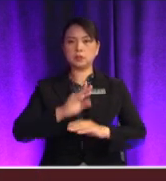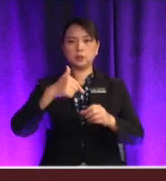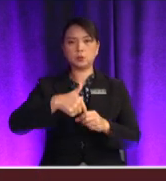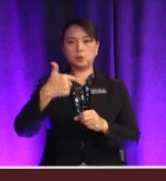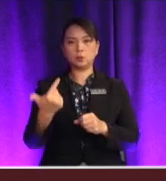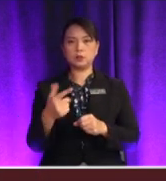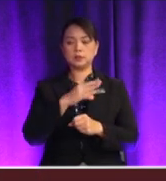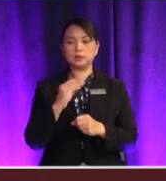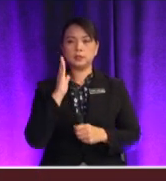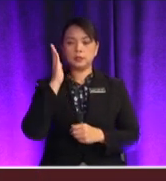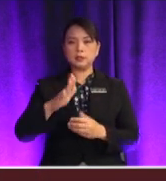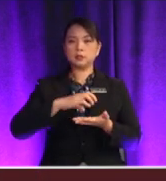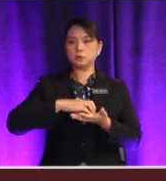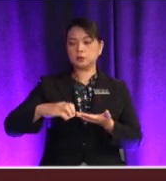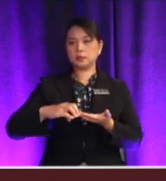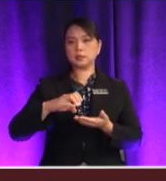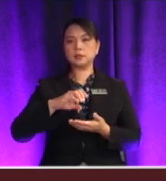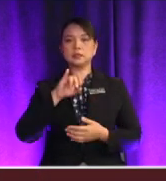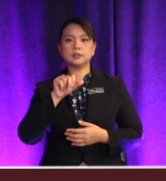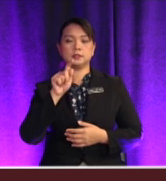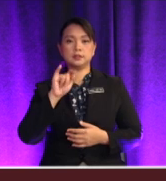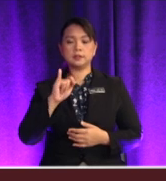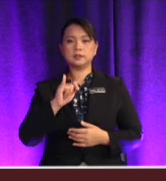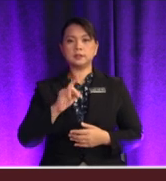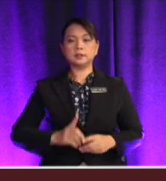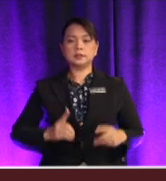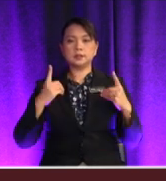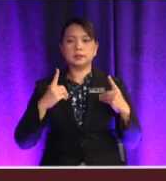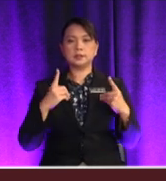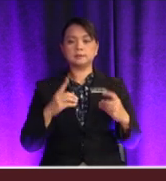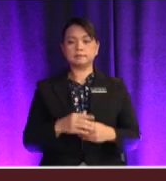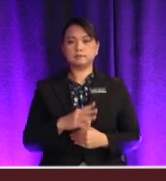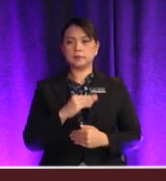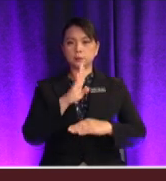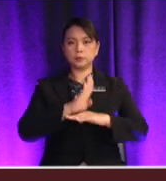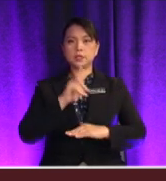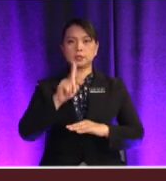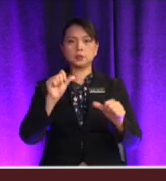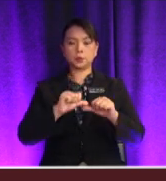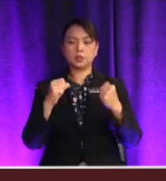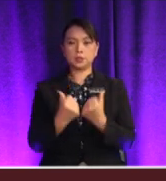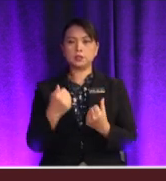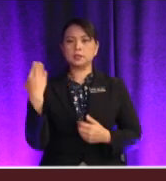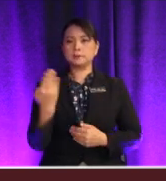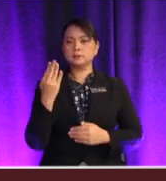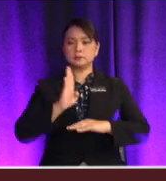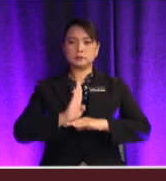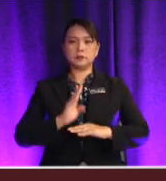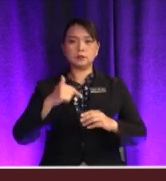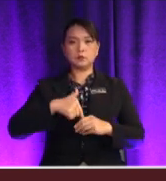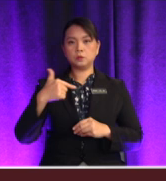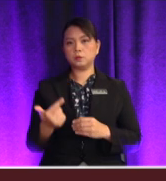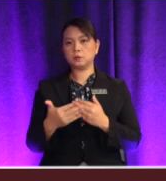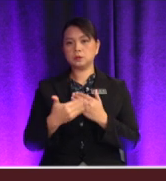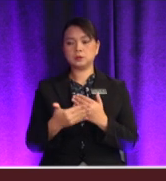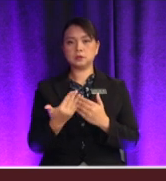akan menghakis jati diri dan budaya sesuatu kaum. Okay, kebiasaannya budaya luar ini mudah